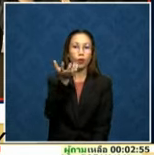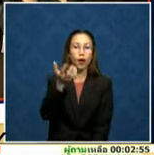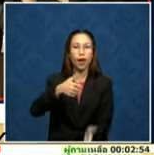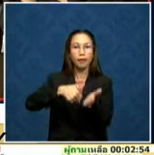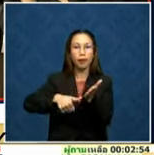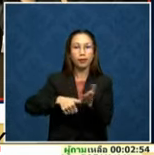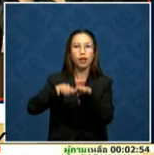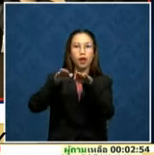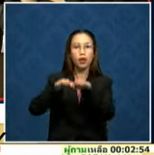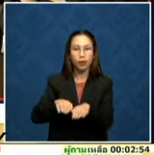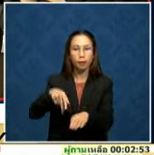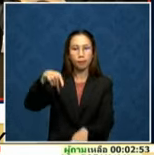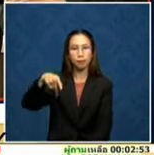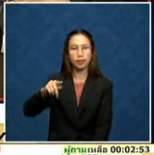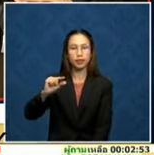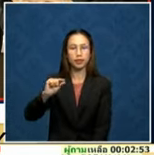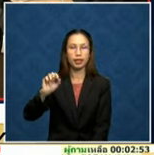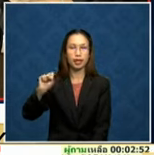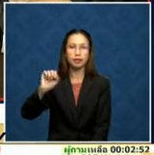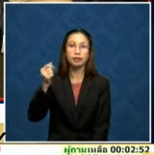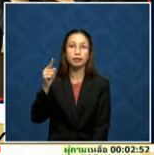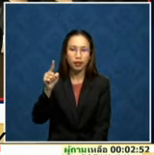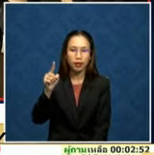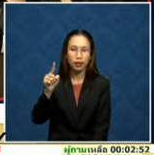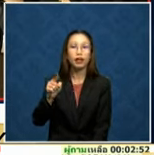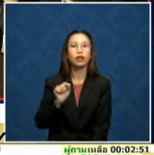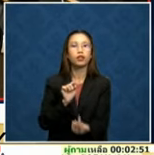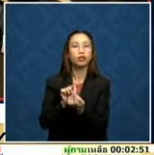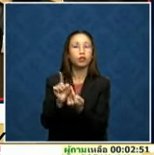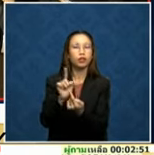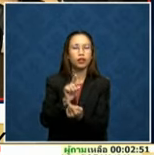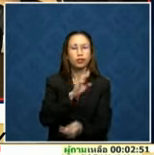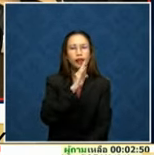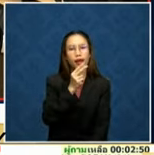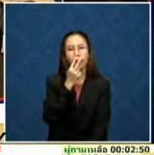สินเชื่อ PGS11ซึ่ดูแล้วจะเป็นการ